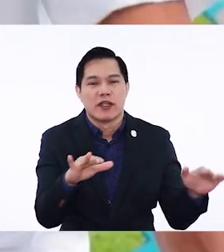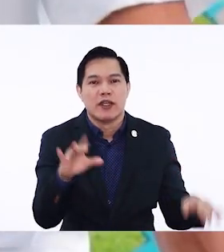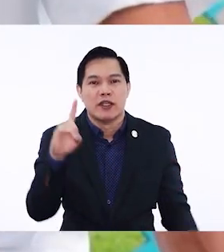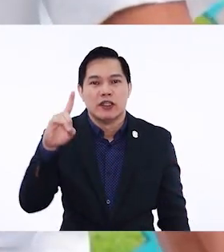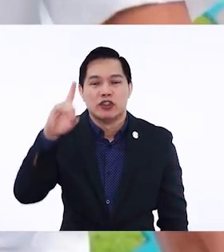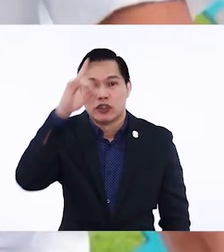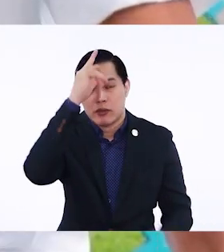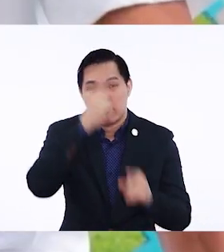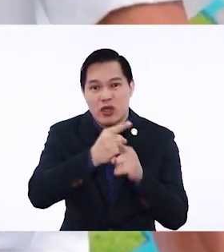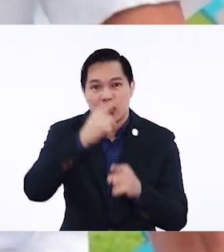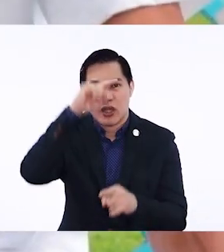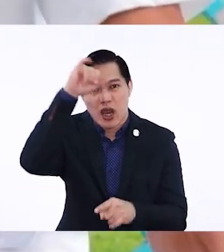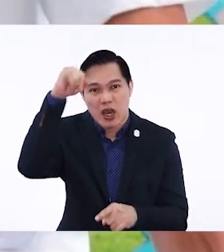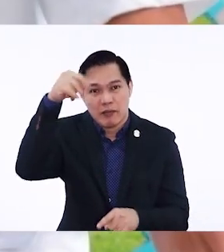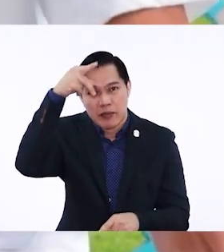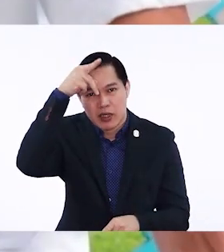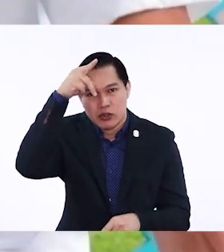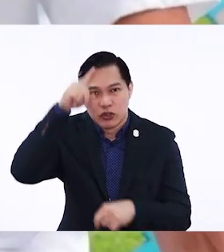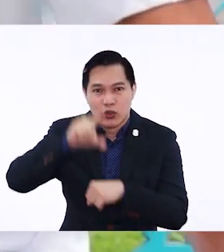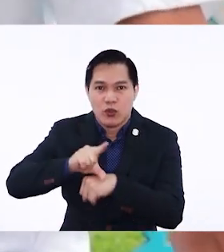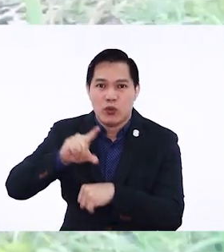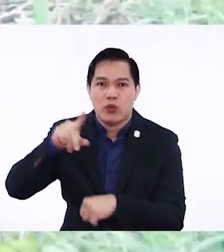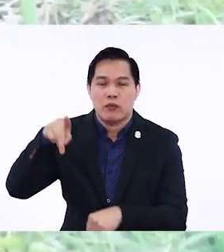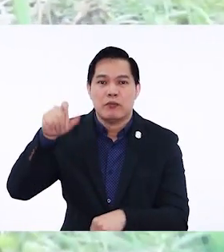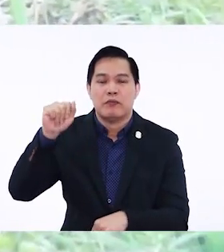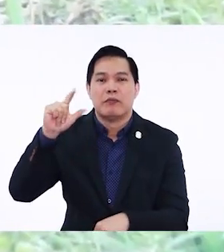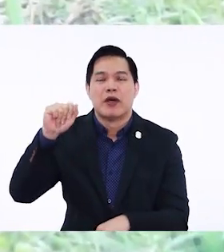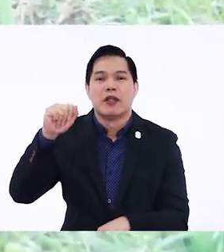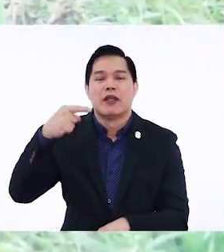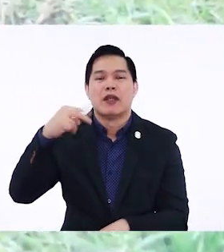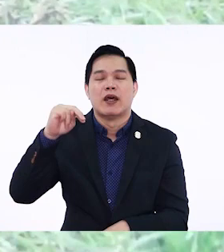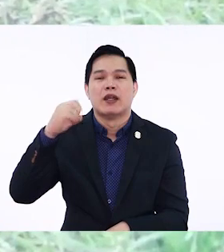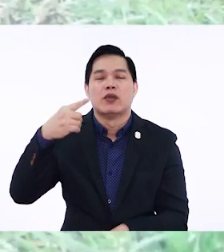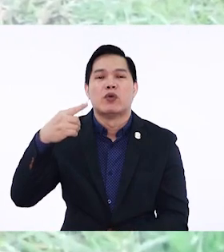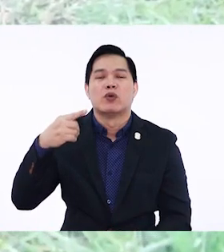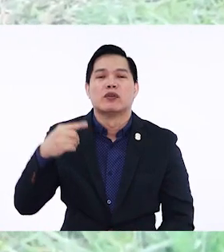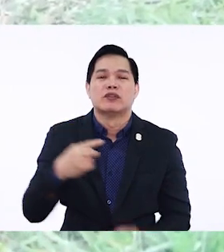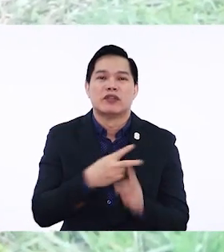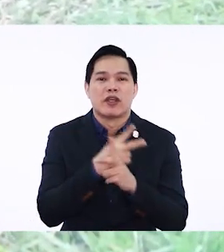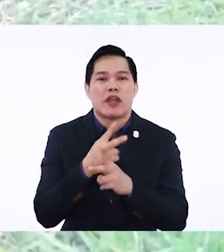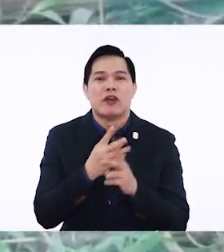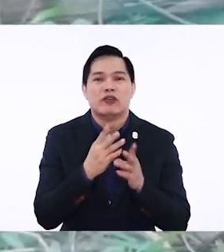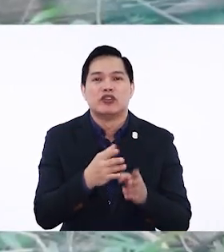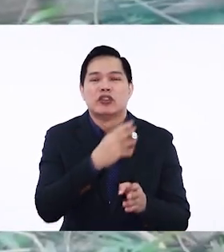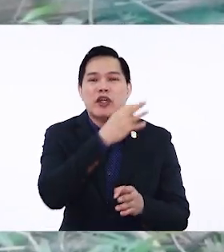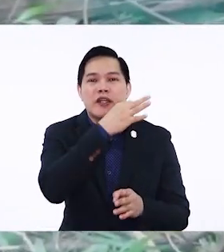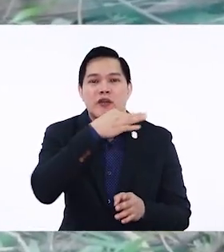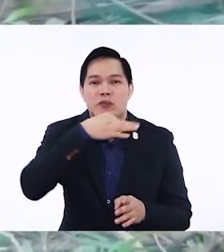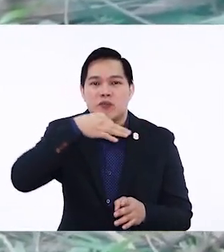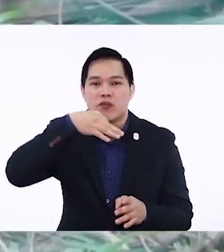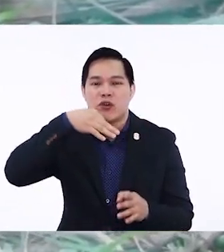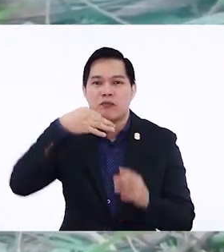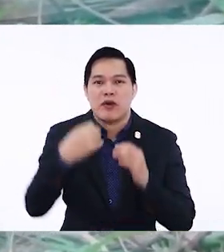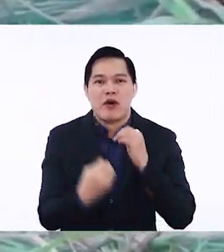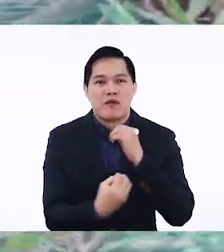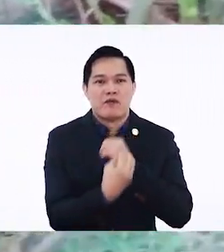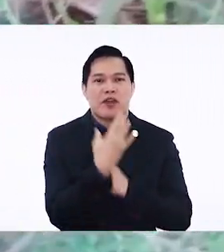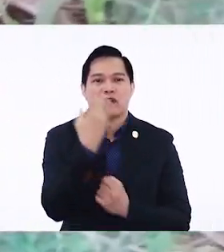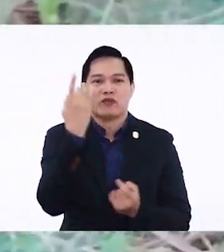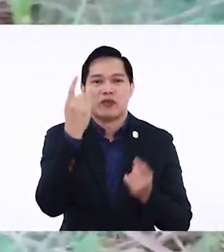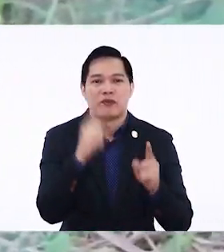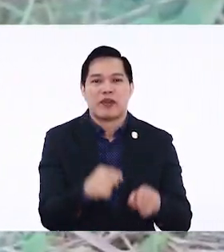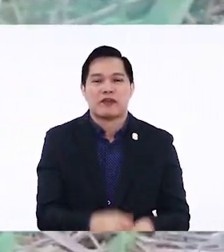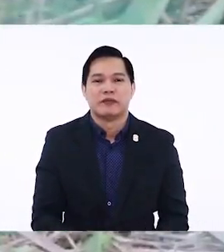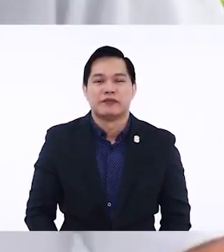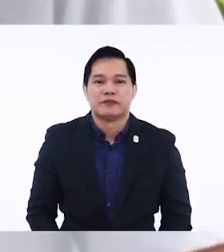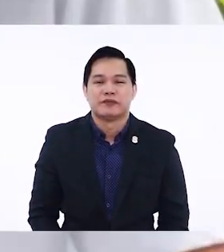kapatid na Jaime Palacio ng lokal ng Palanog na isang caretaker sa isang farm na naapektuhan ng pangyayaring